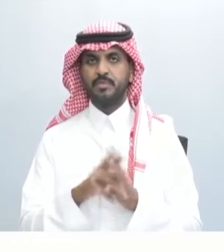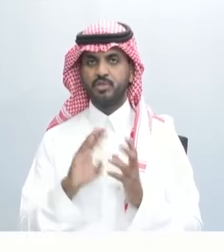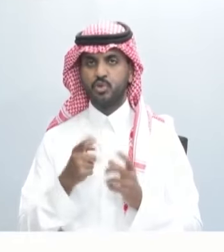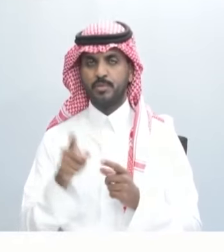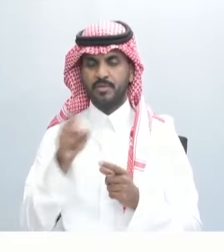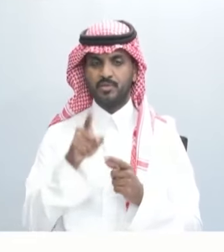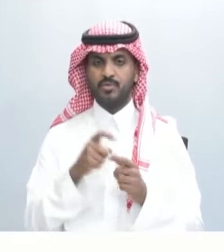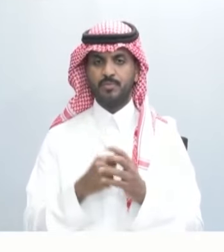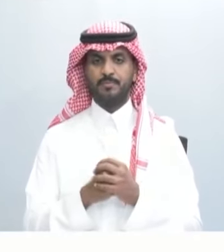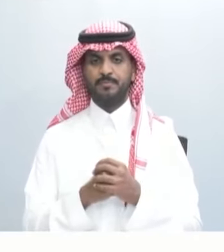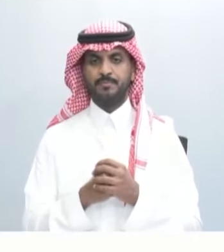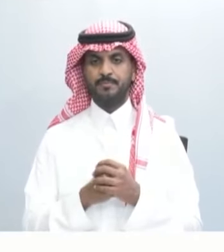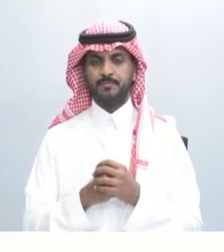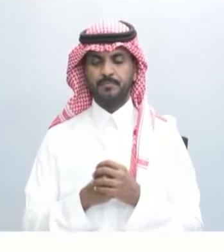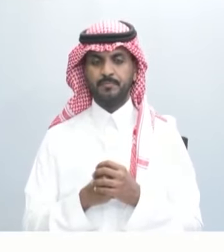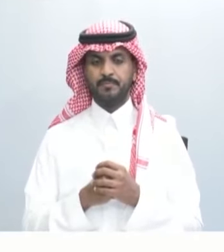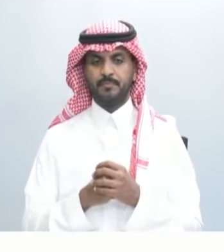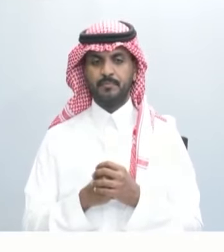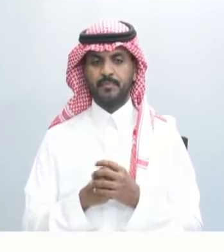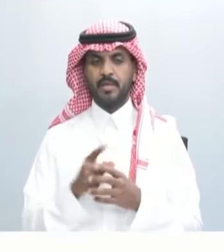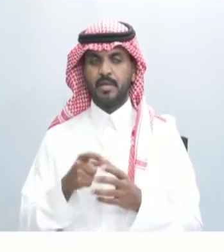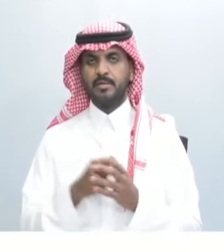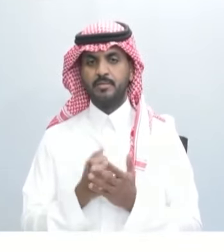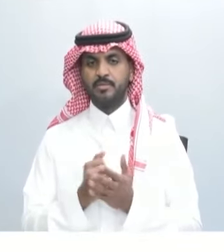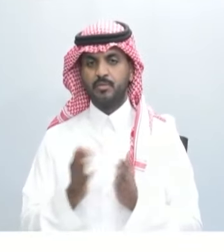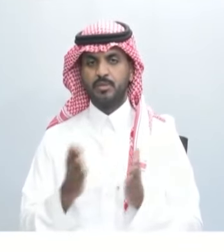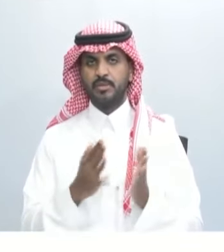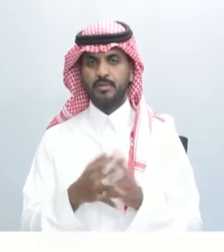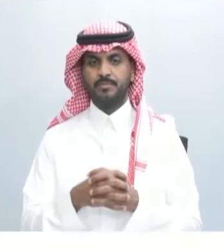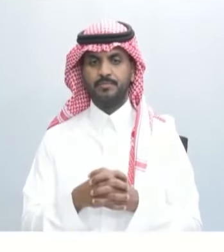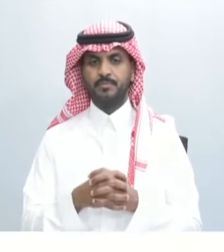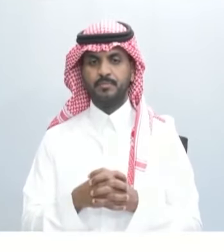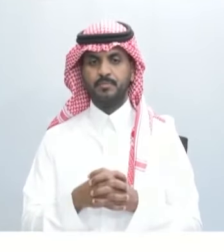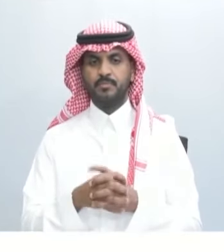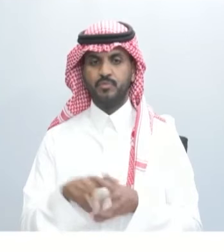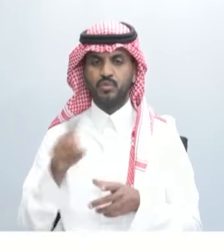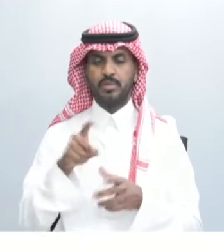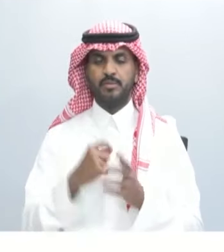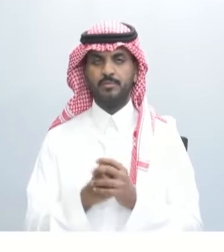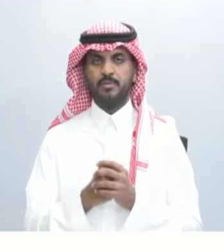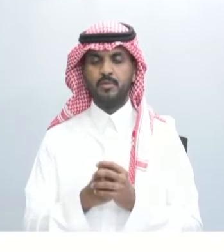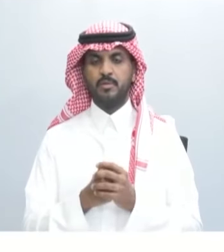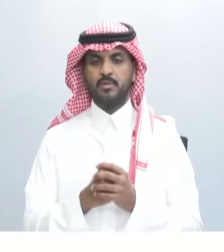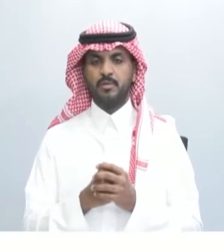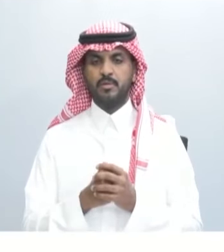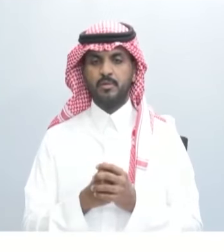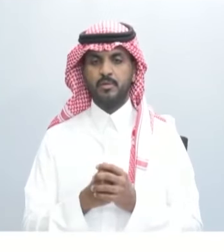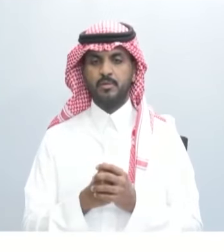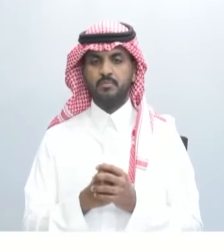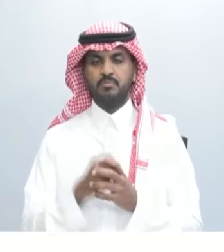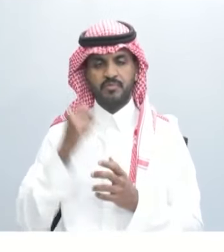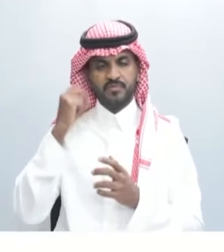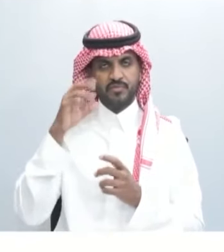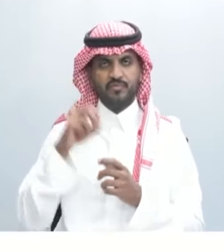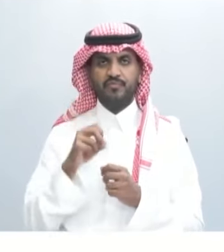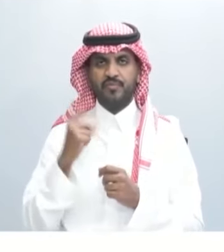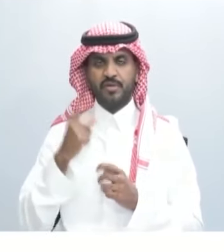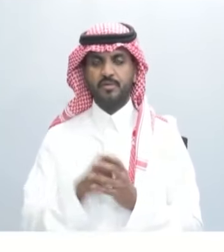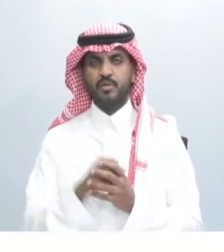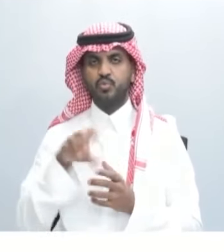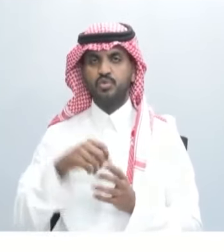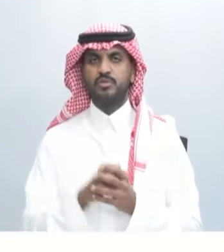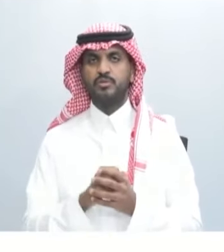اجبنا على هذا السؤال الان نمسح وننتقل واياكم الى السؤال التالي لدينا بنفس الفكره نريد ان